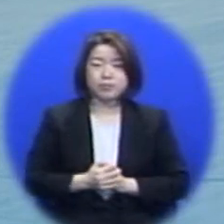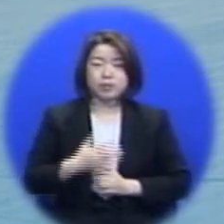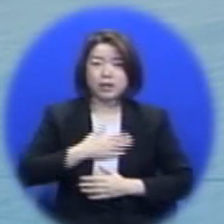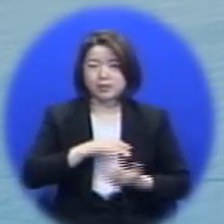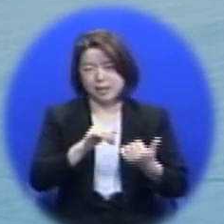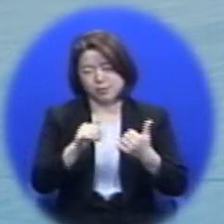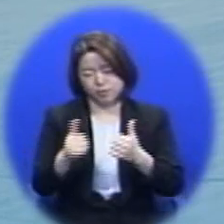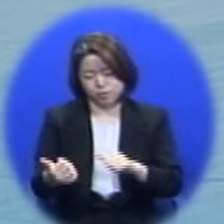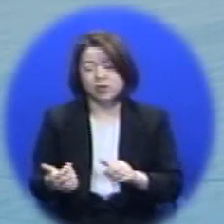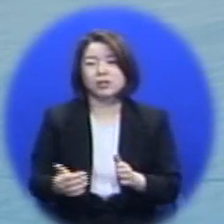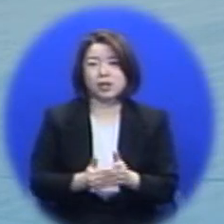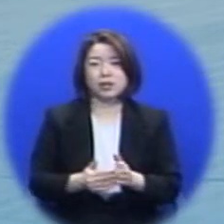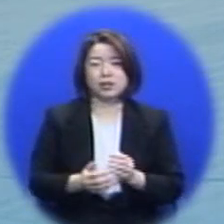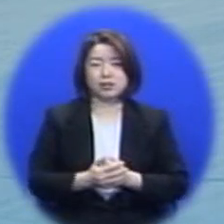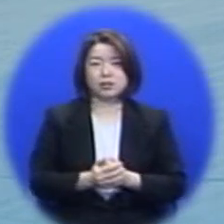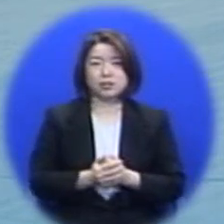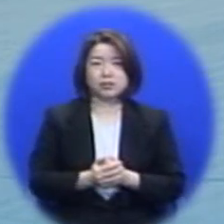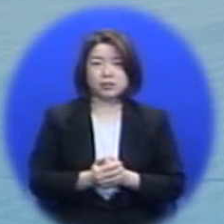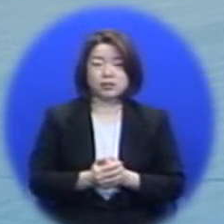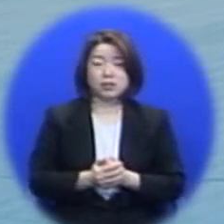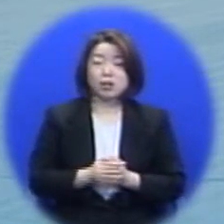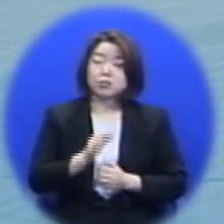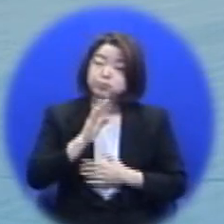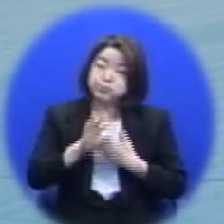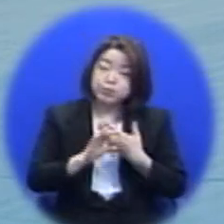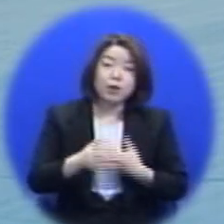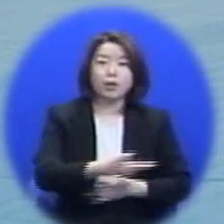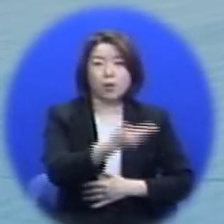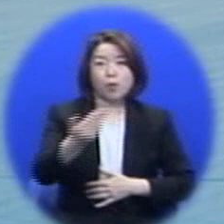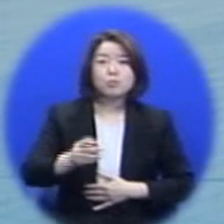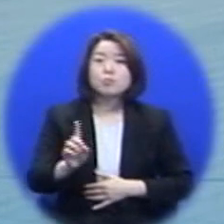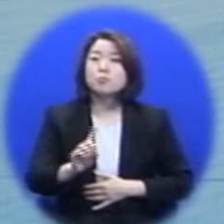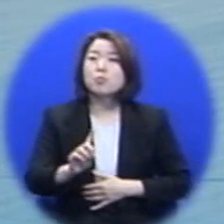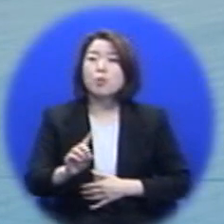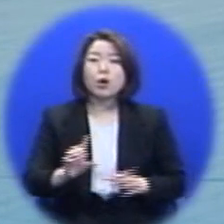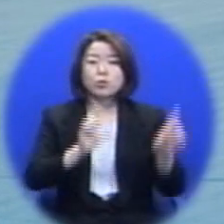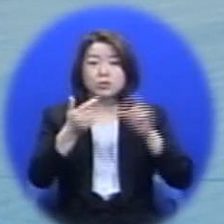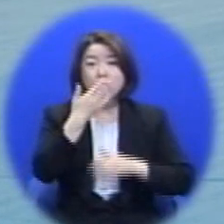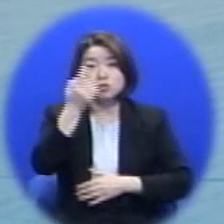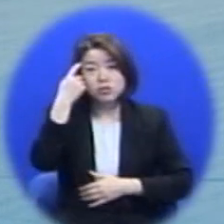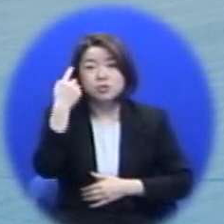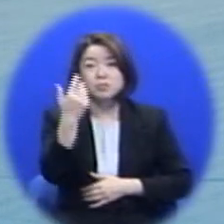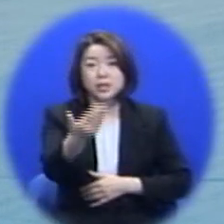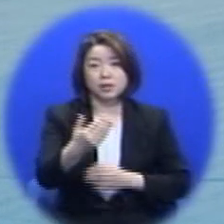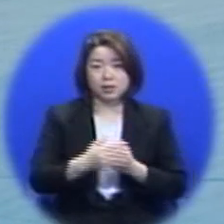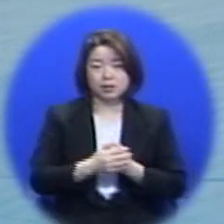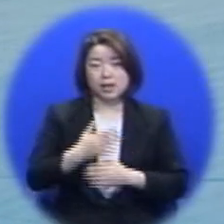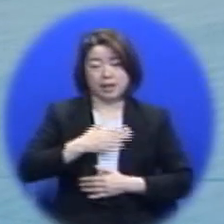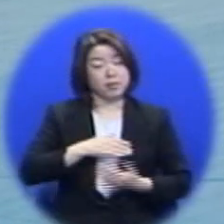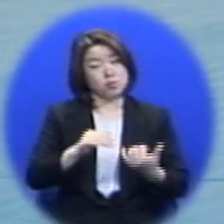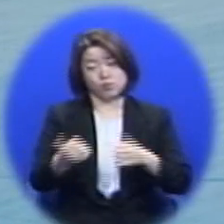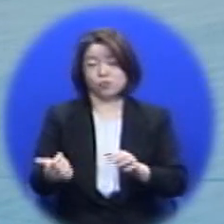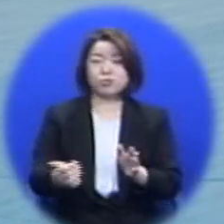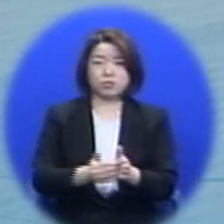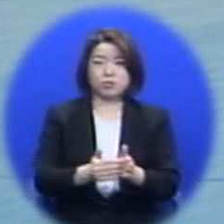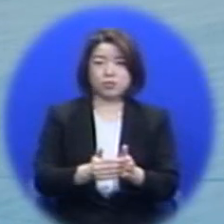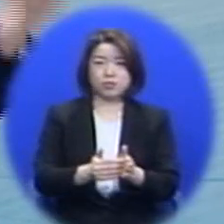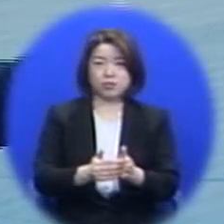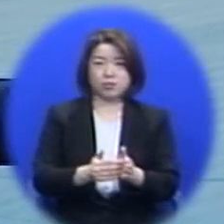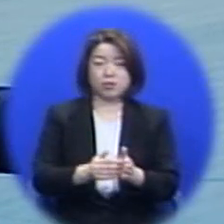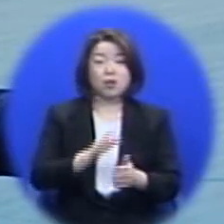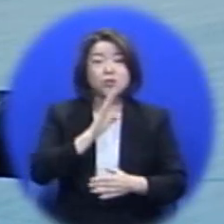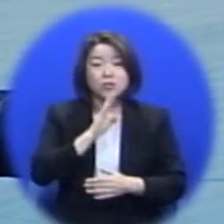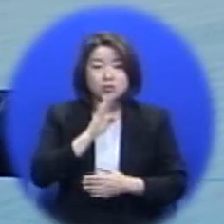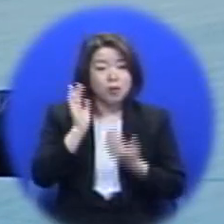나는 죽었다. 그러면 여러분 뭐하고 살겠어요? 나는 죽었다. 그럼